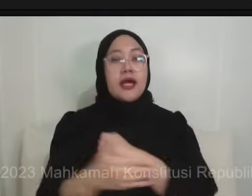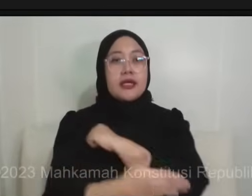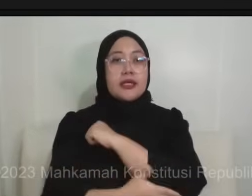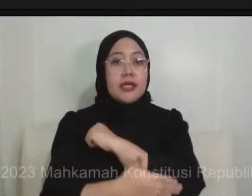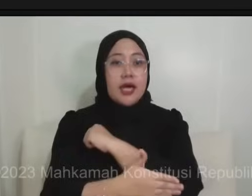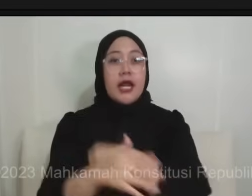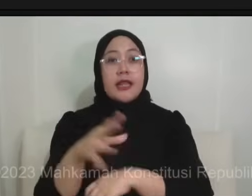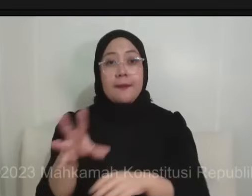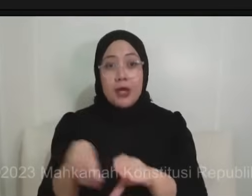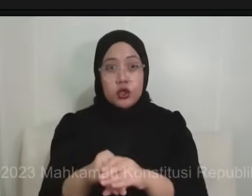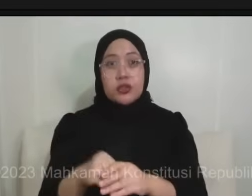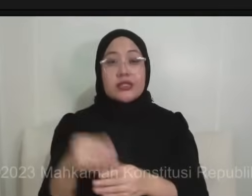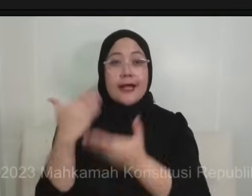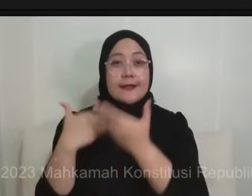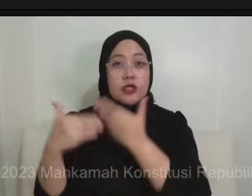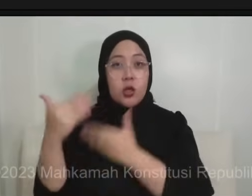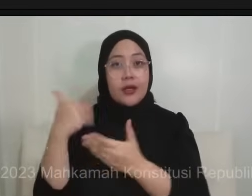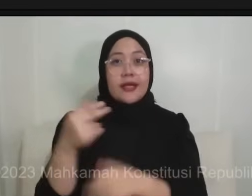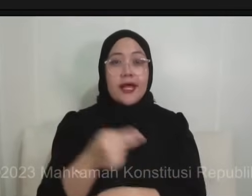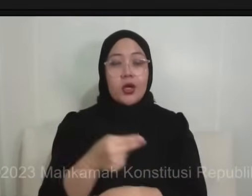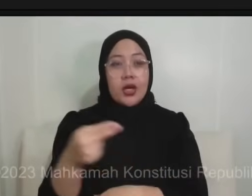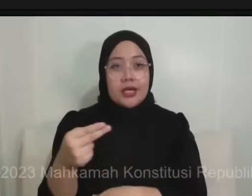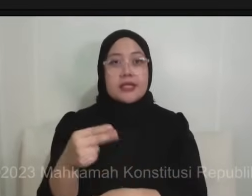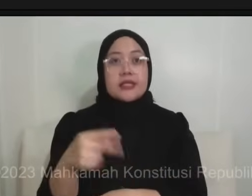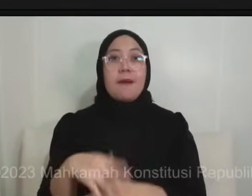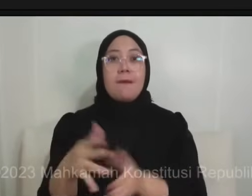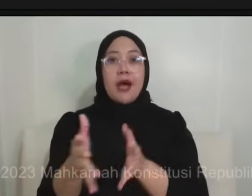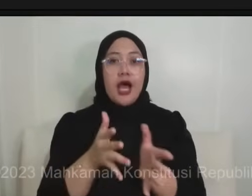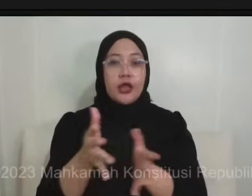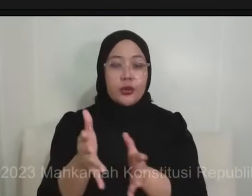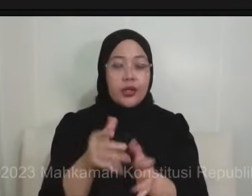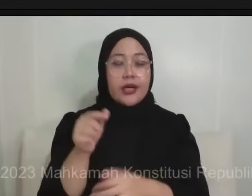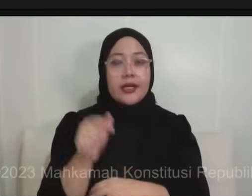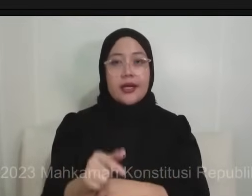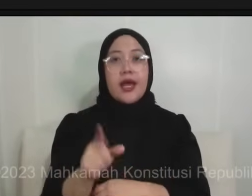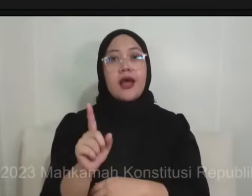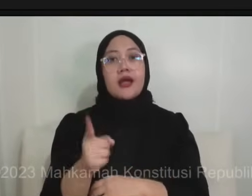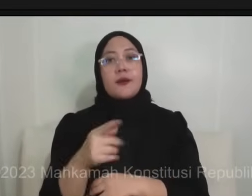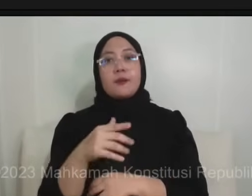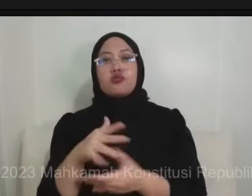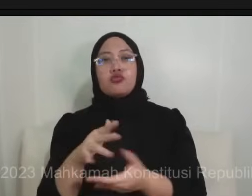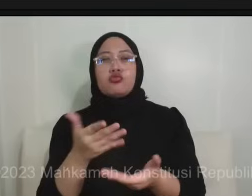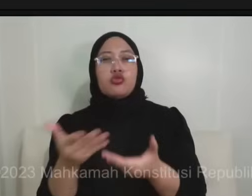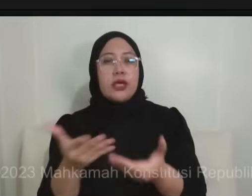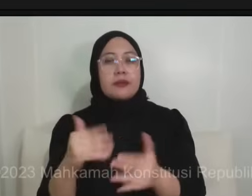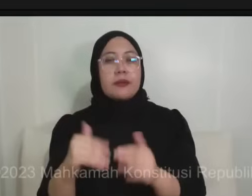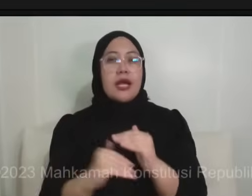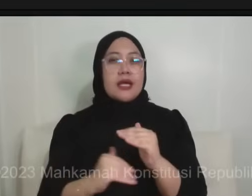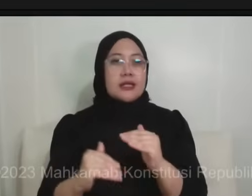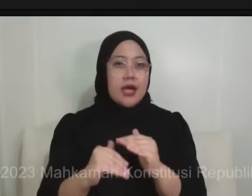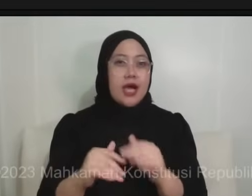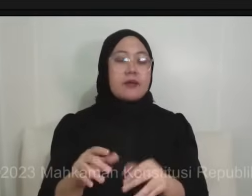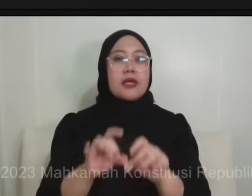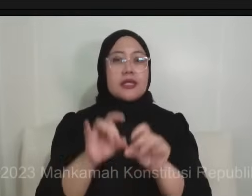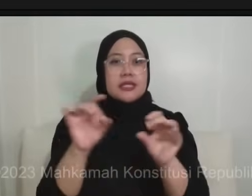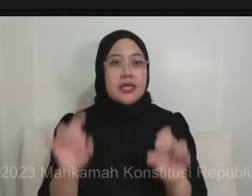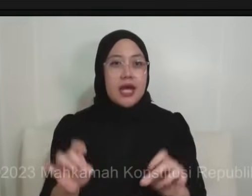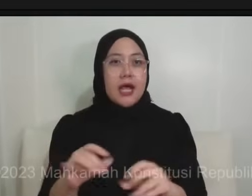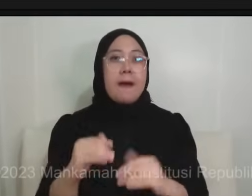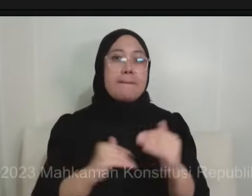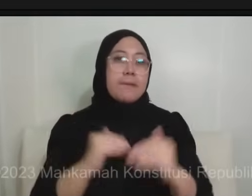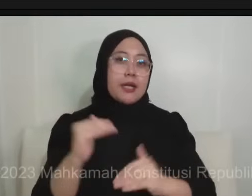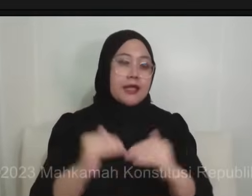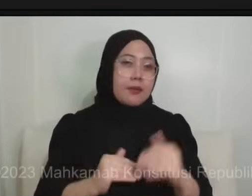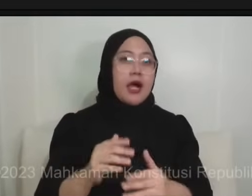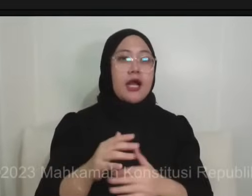historik di Indonesia pengaturan men hal ini Adakalanya dilakukan berdasarkan pada serangkaian pertimbangan yang tulus